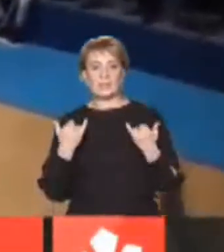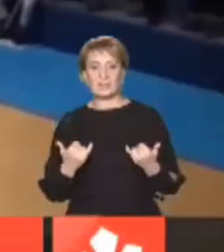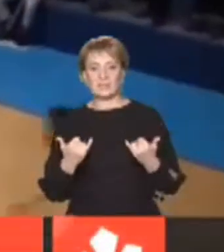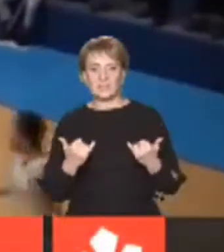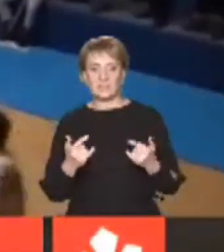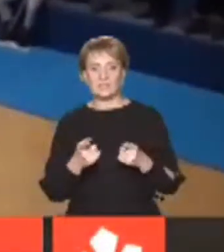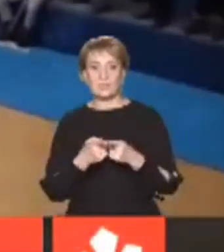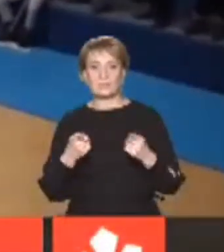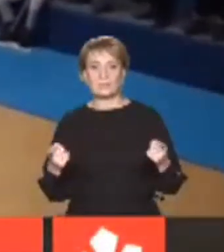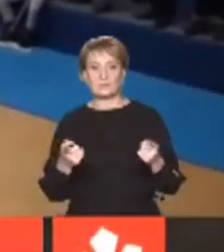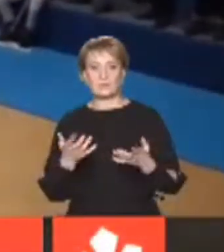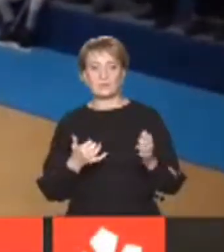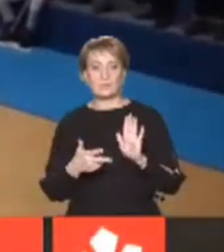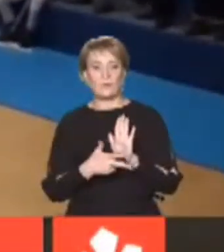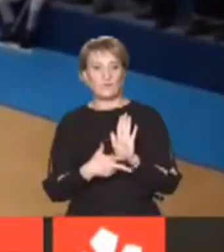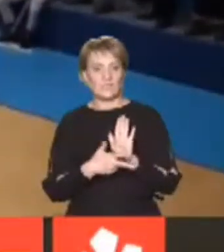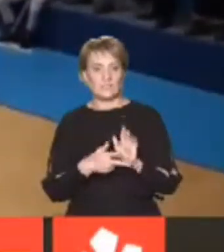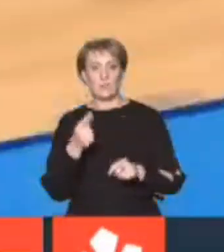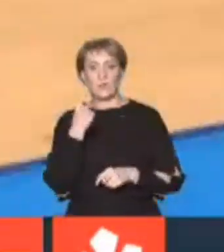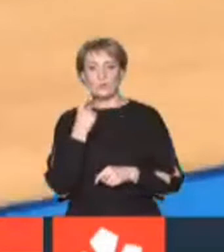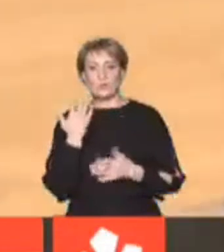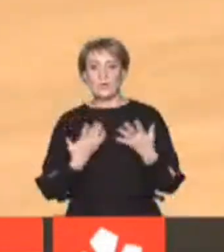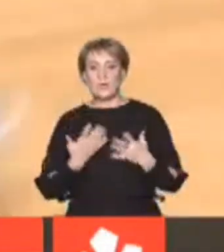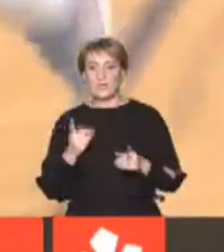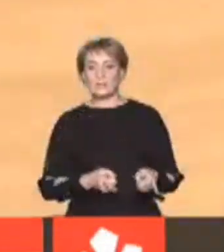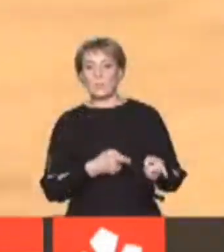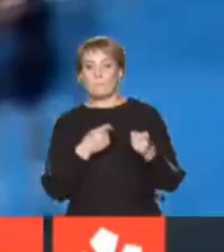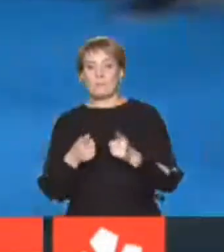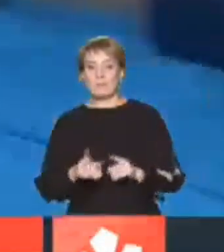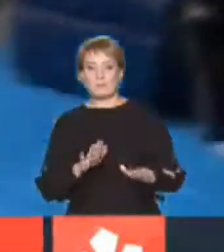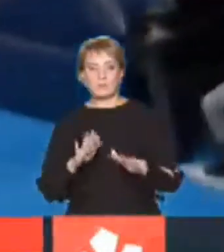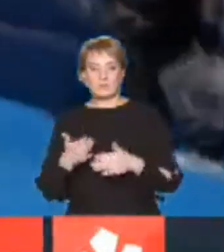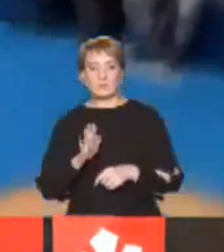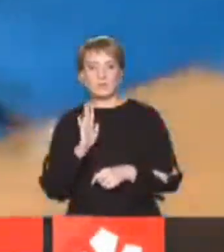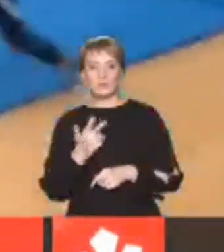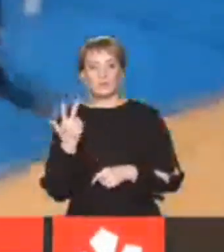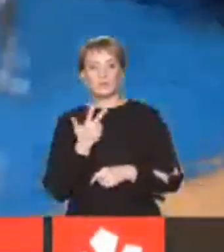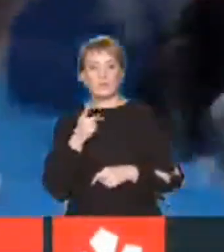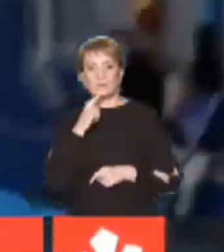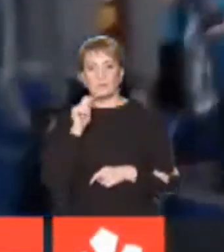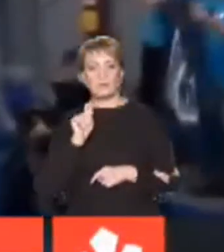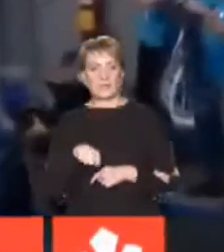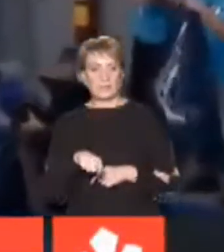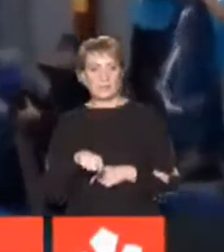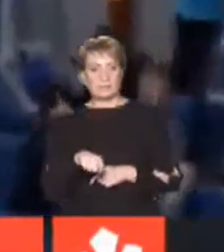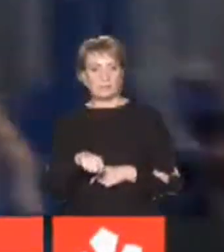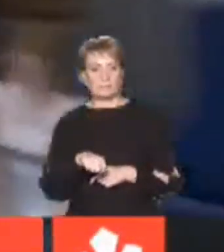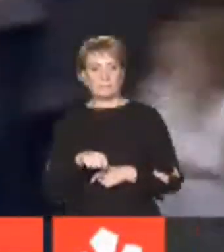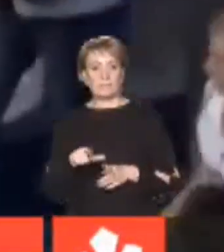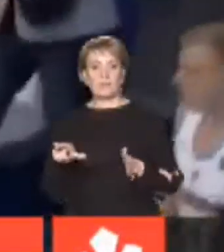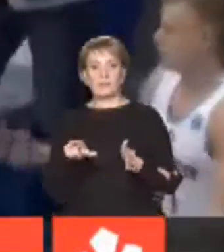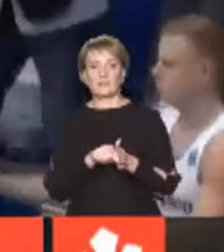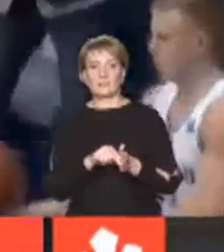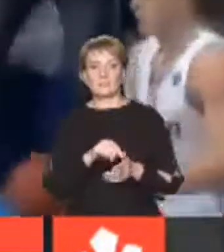сезоні набирає в середньому по 8 очок. Якщо перехід таки відбудеться, Санон стане третім українцем в NBA. Разом зі